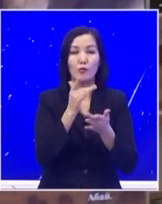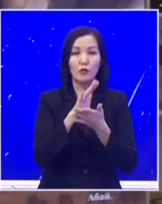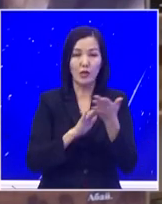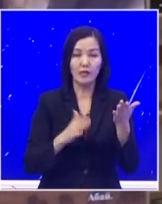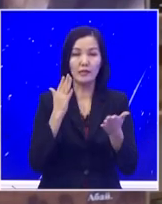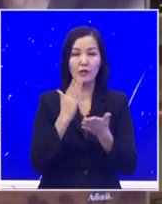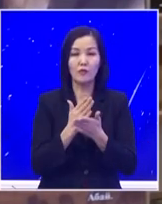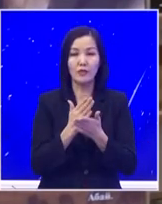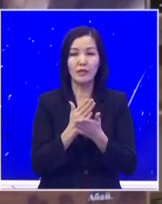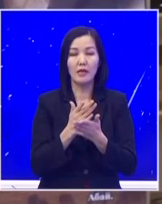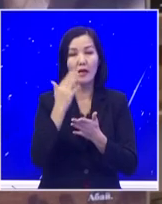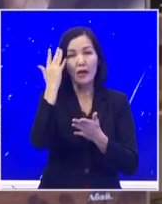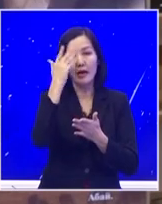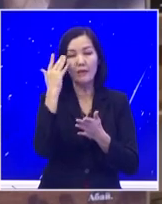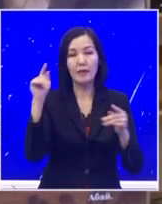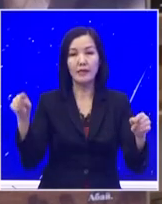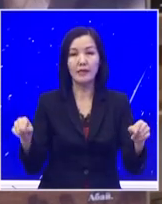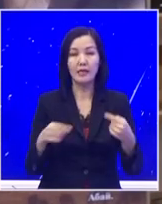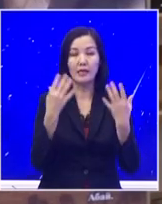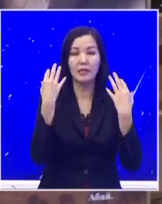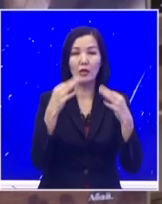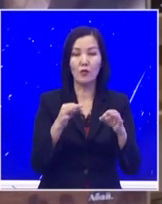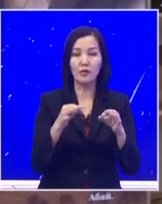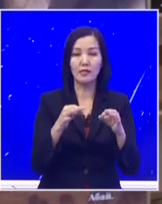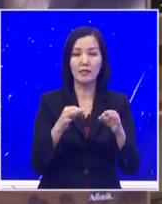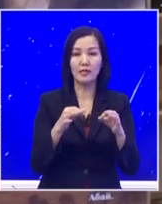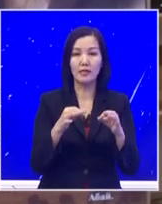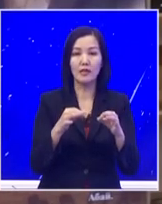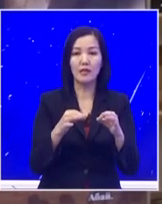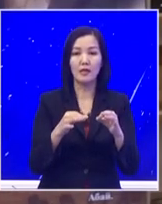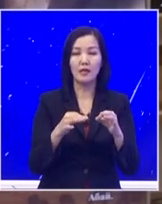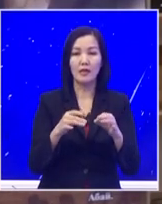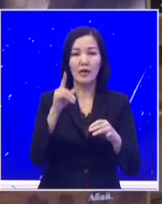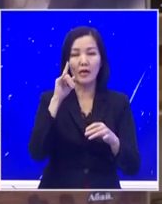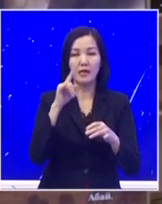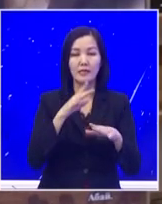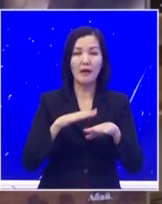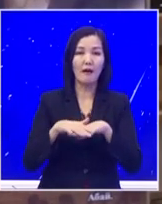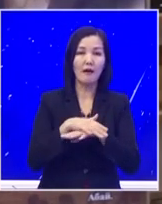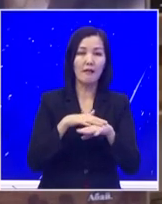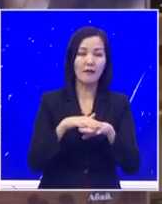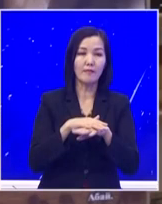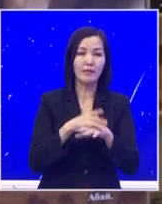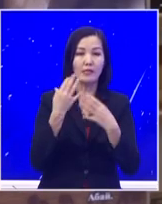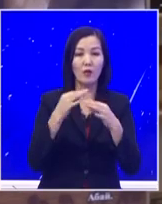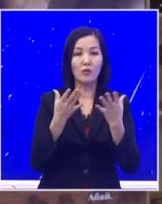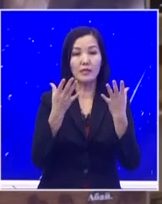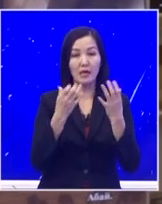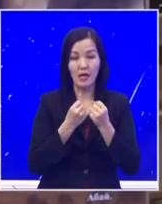жатыр. Ол арманды тірілтетін тек тәуелсіздік кені. Сол кезеңге біздің халқымыз жетіп отыр.